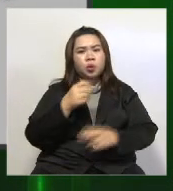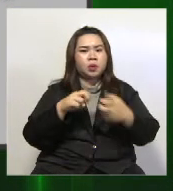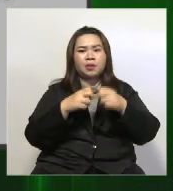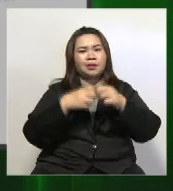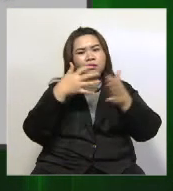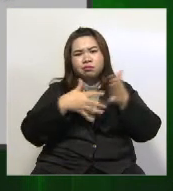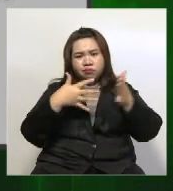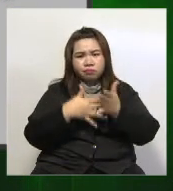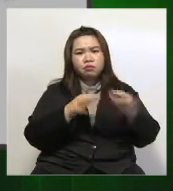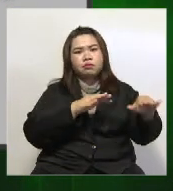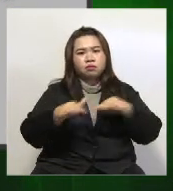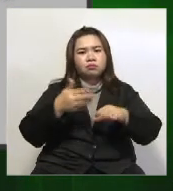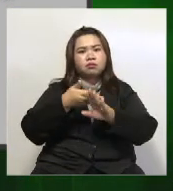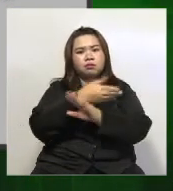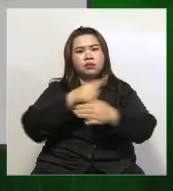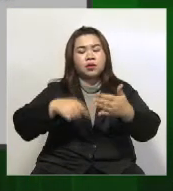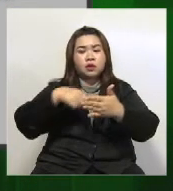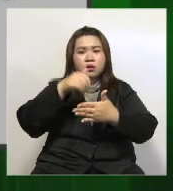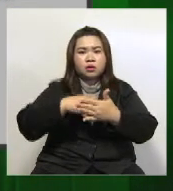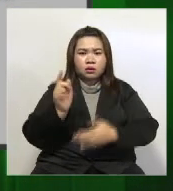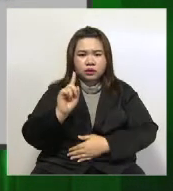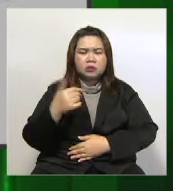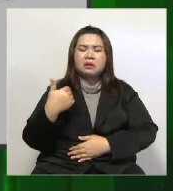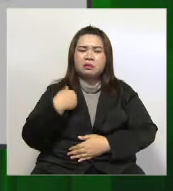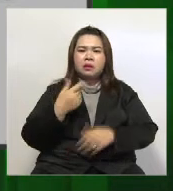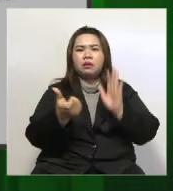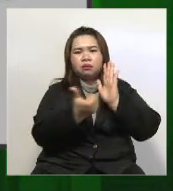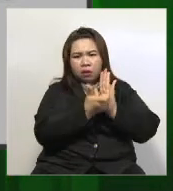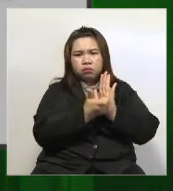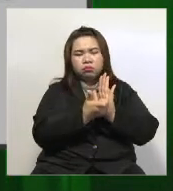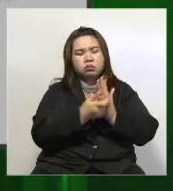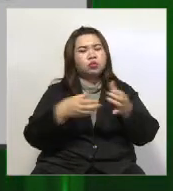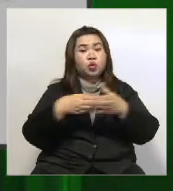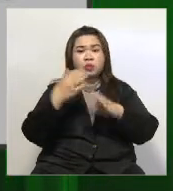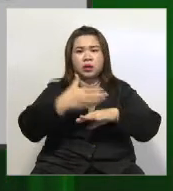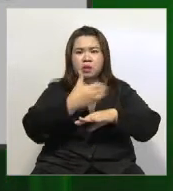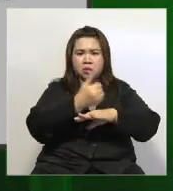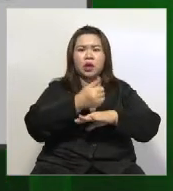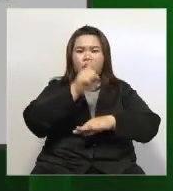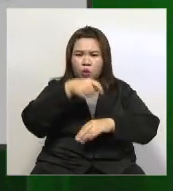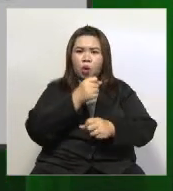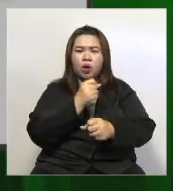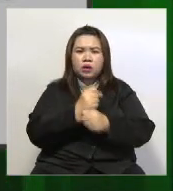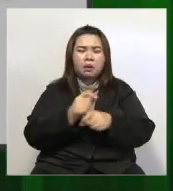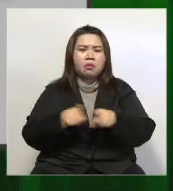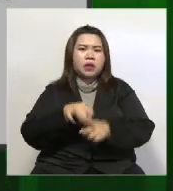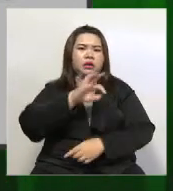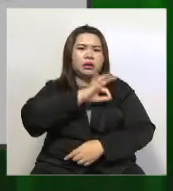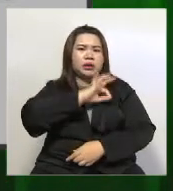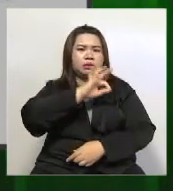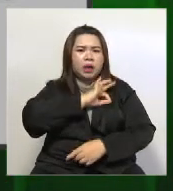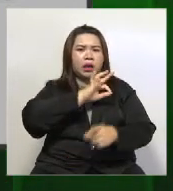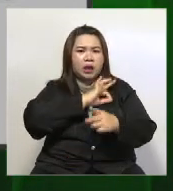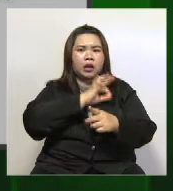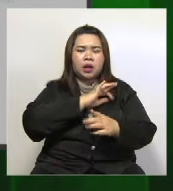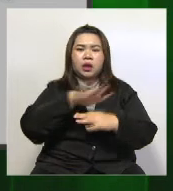การเตรียมความพร้อมก่อนลงสนามเลือกตั้งคือการเพิ่มเงื่อนไขให้พรรคการเมืองเดิมต้องไปดำเนินการยืนยันความเป็นสมาชิกภาพของส